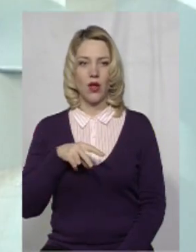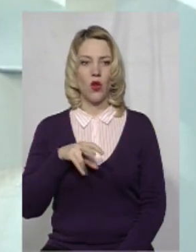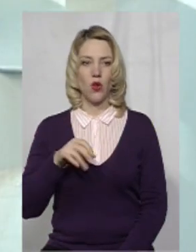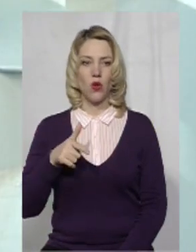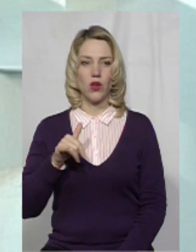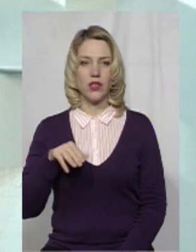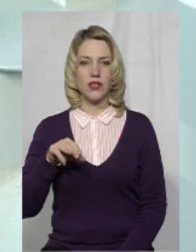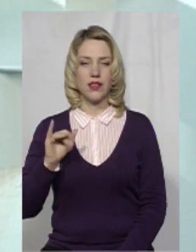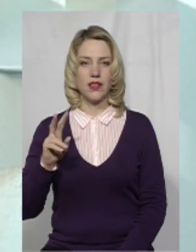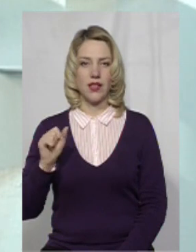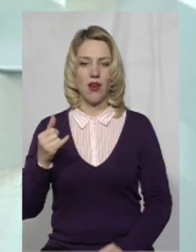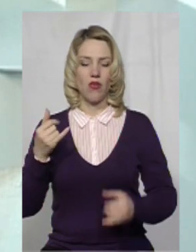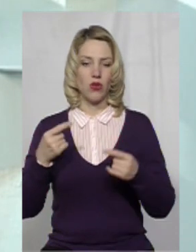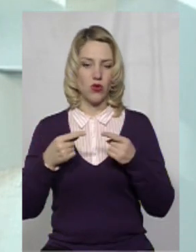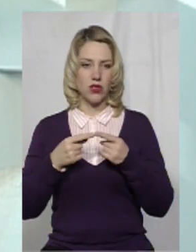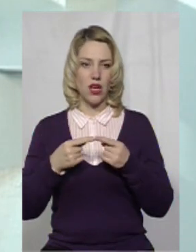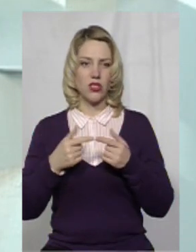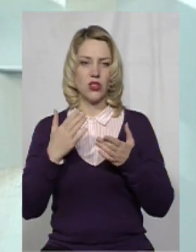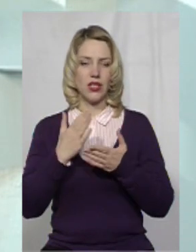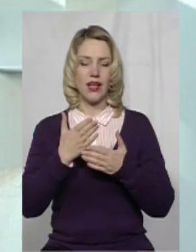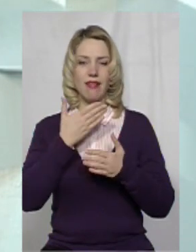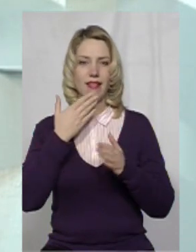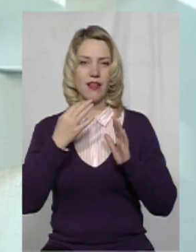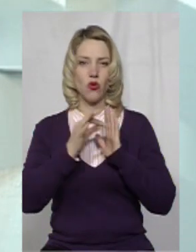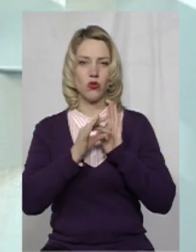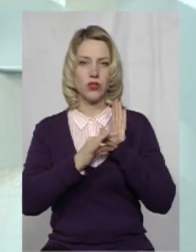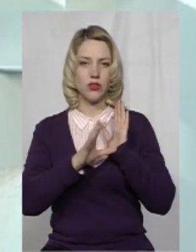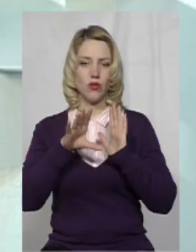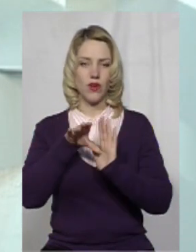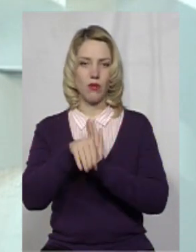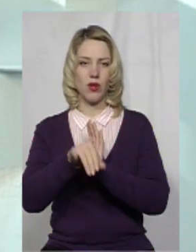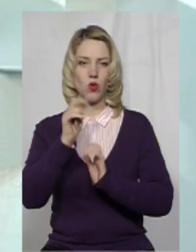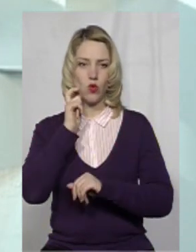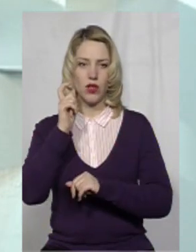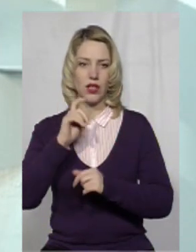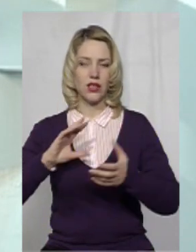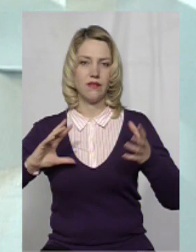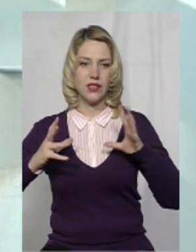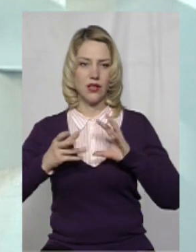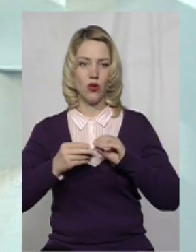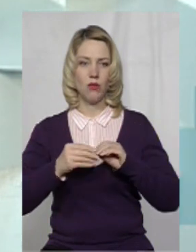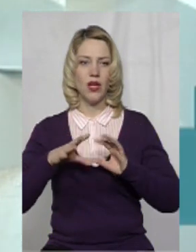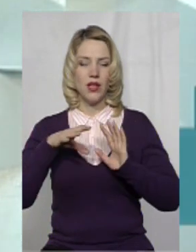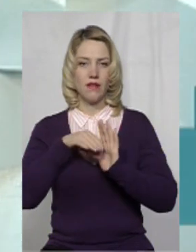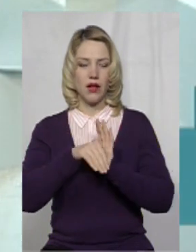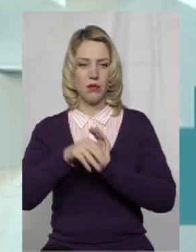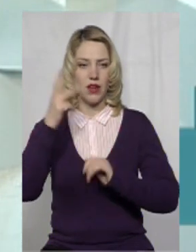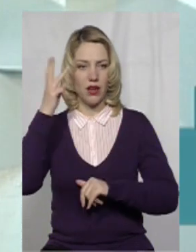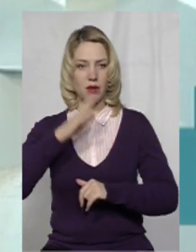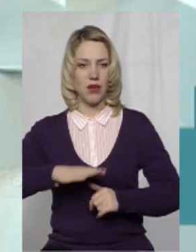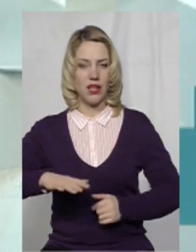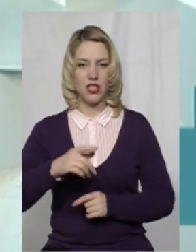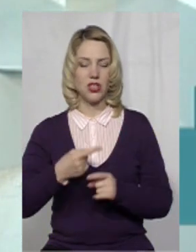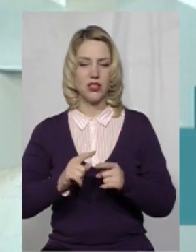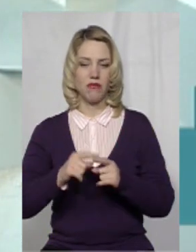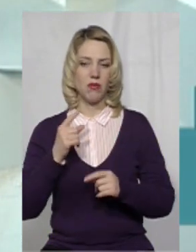Логістика однозначно сьогодні, я вважаю, що є недооціненою в рамках України в цілому. І в рамках Хмельниччини це в